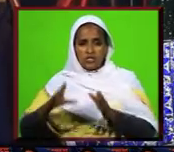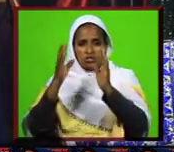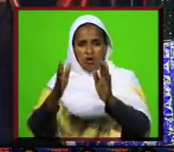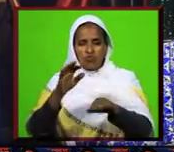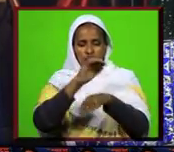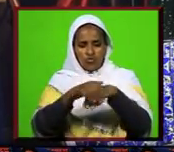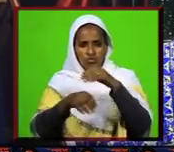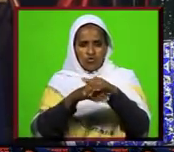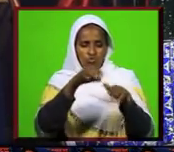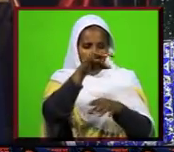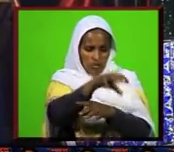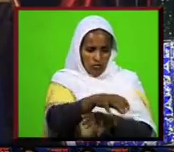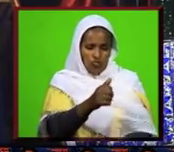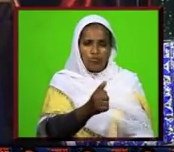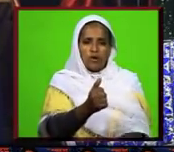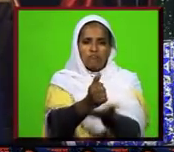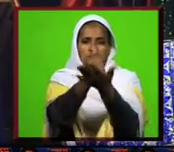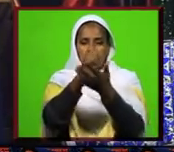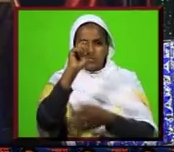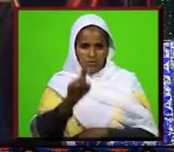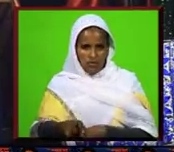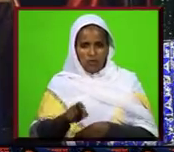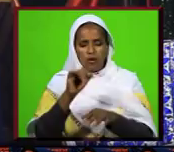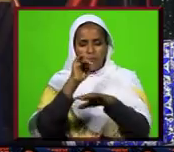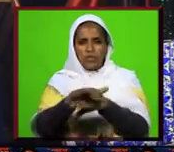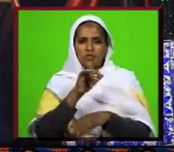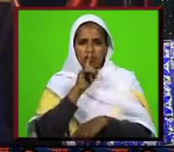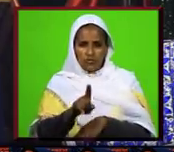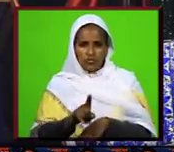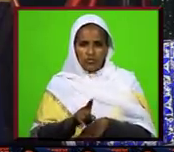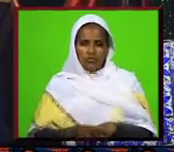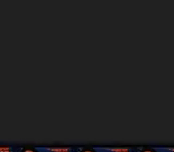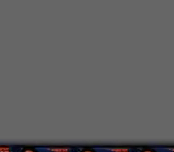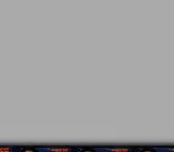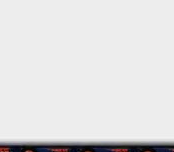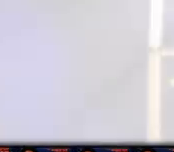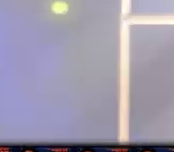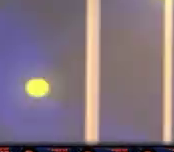ክርስቲያኑ እጁን አስገብቶ ማገዝ ይኖርበታል መልእክታችን ነው።